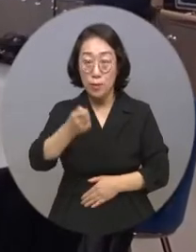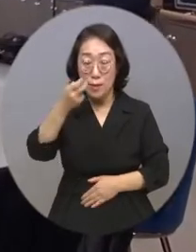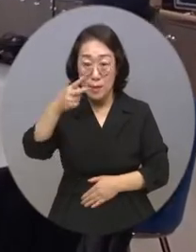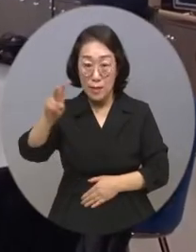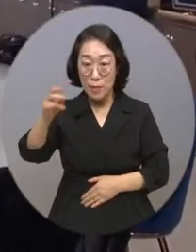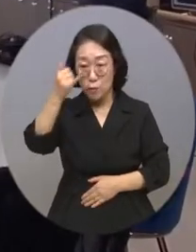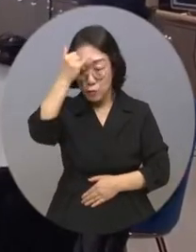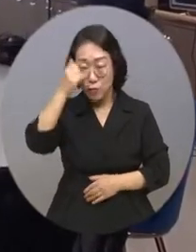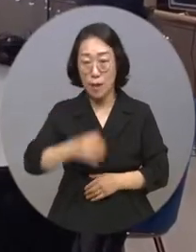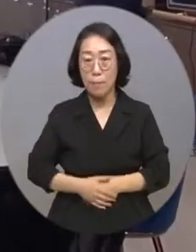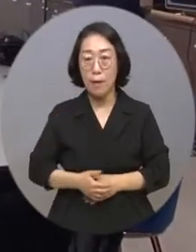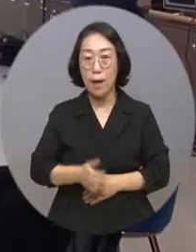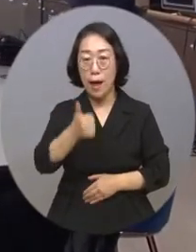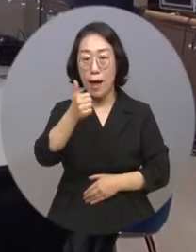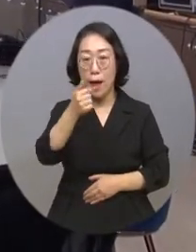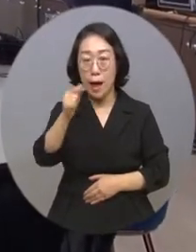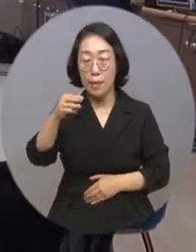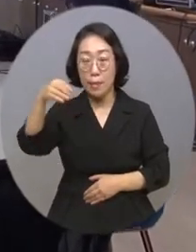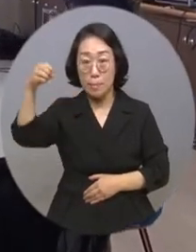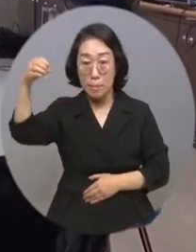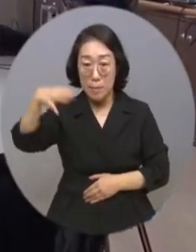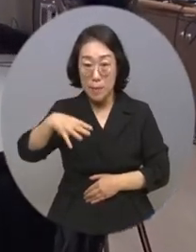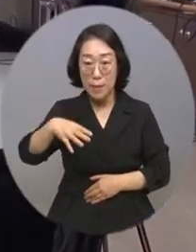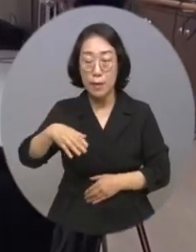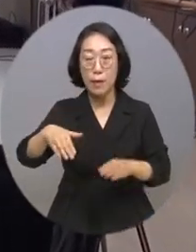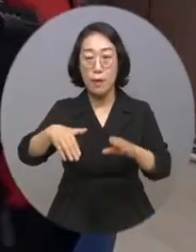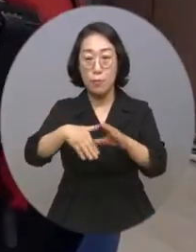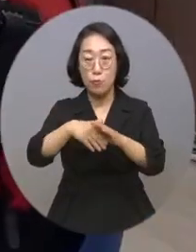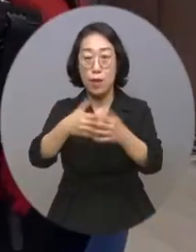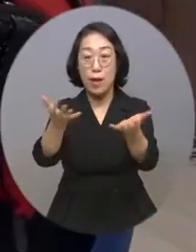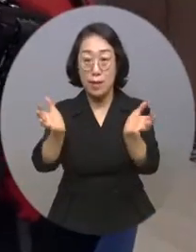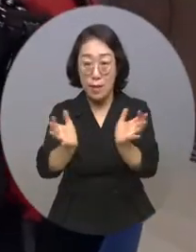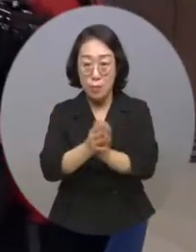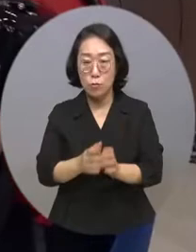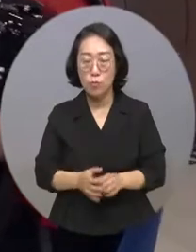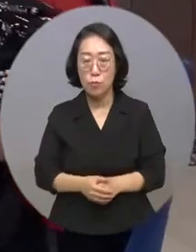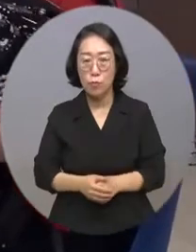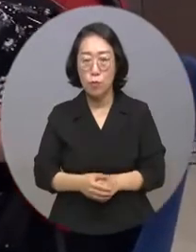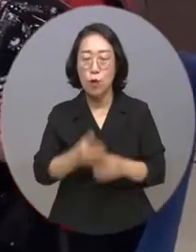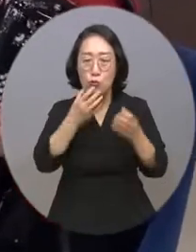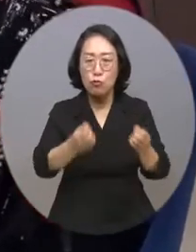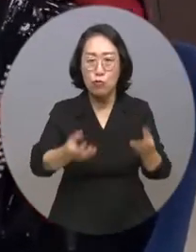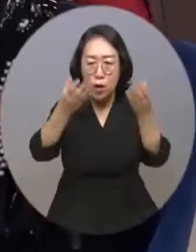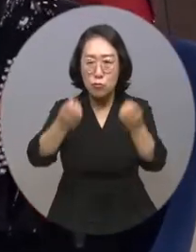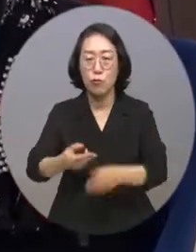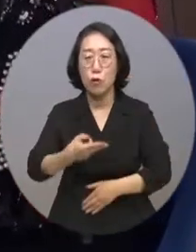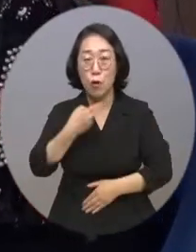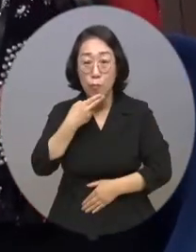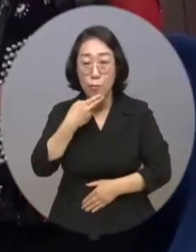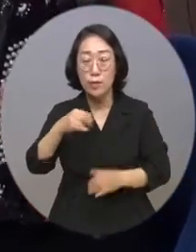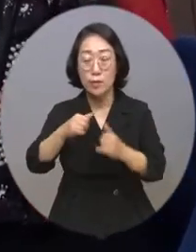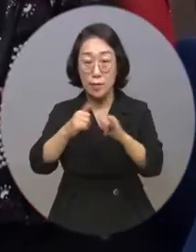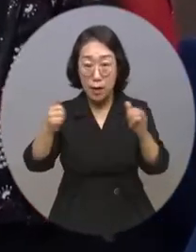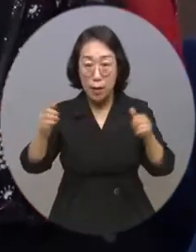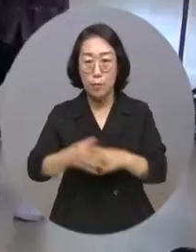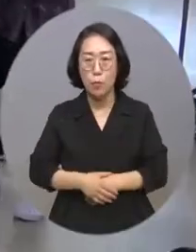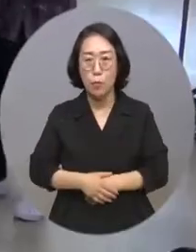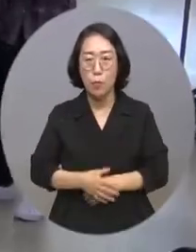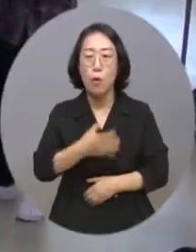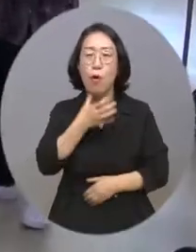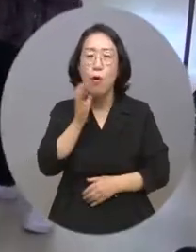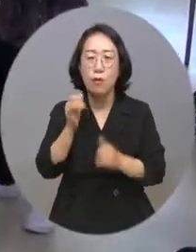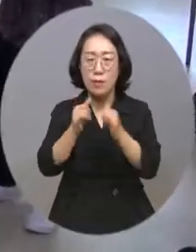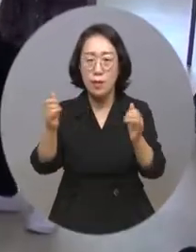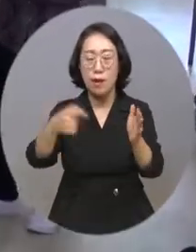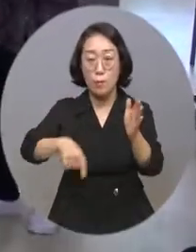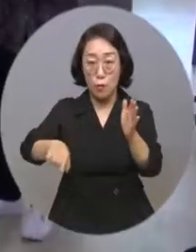충남방송 한빛문화예술단은 가정에서 생일을 챙기지 못하는 어르신들을 비롯한 가을동화주간보호센터 소속 어르신들을